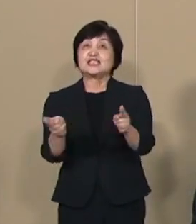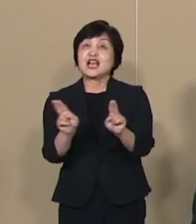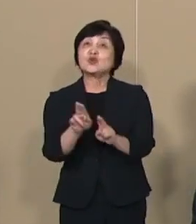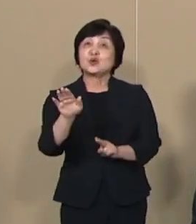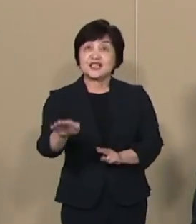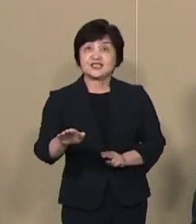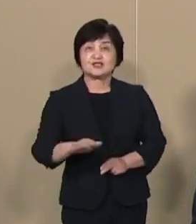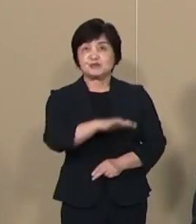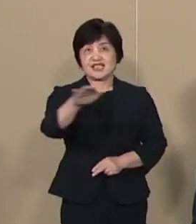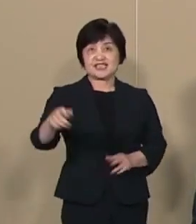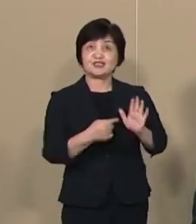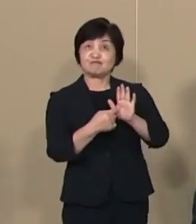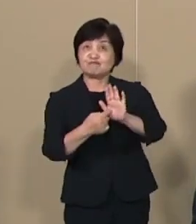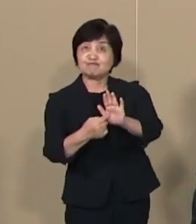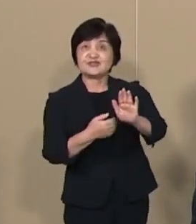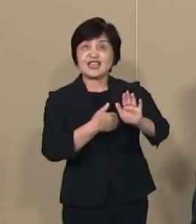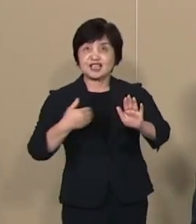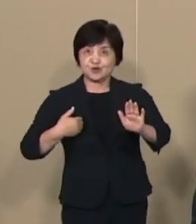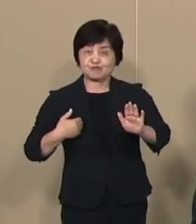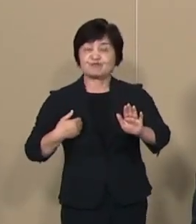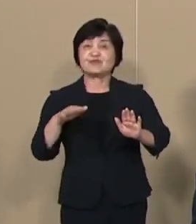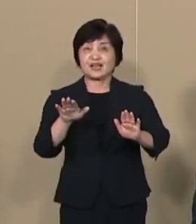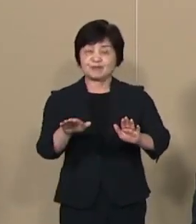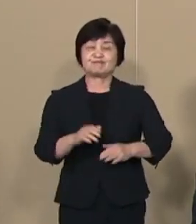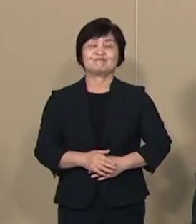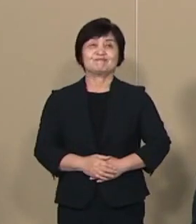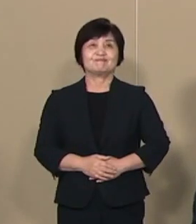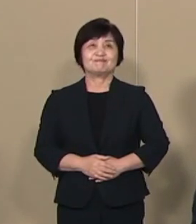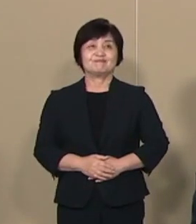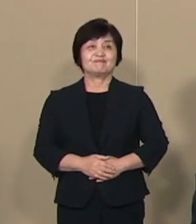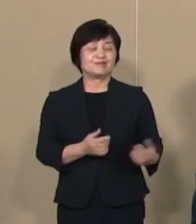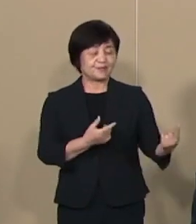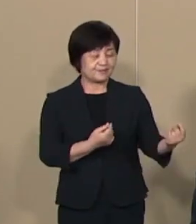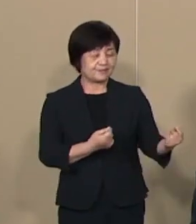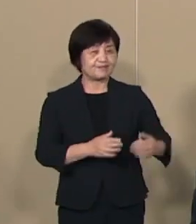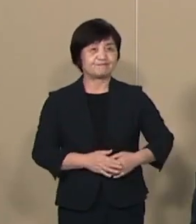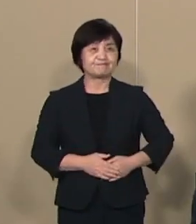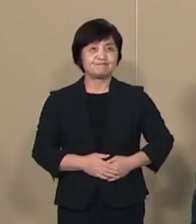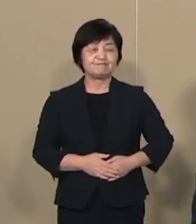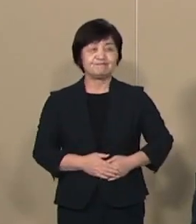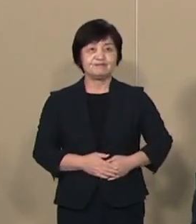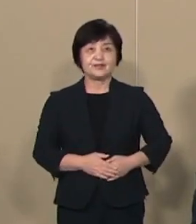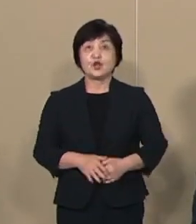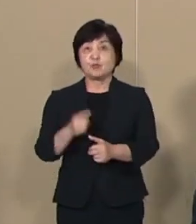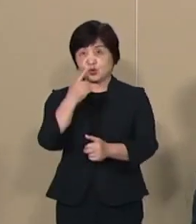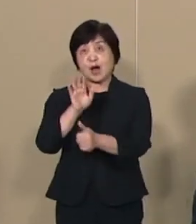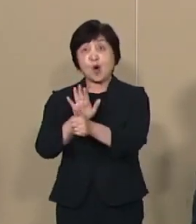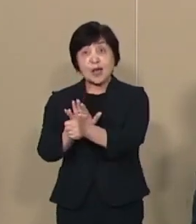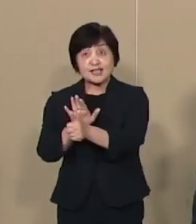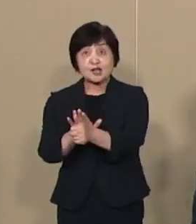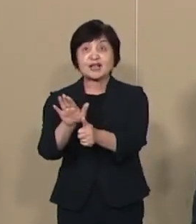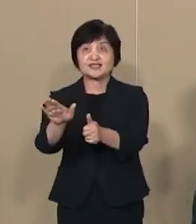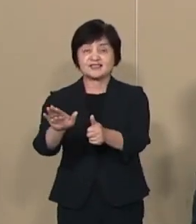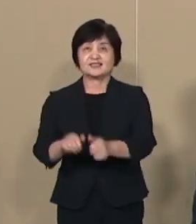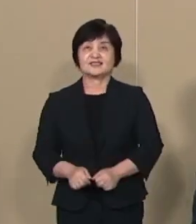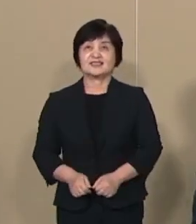で皆さんが入ったいるあの機会もいただいておりますよねそうなんですだから僕はちょっと応援しようかなと思って